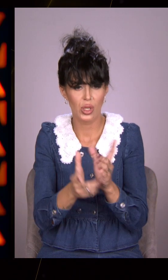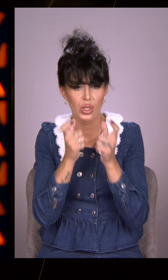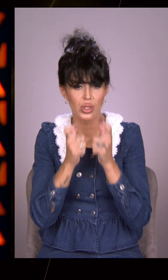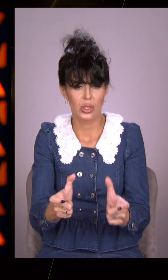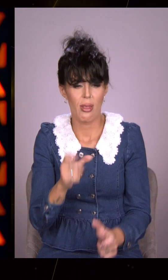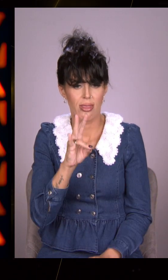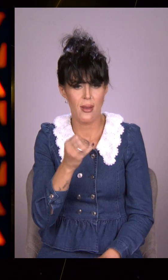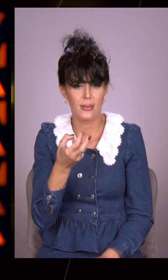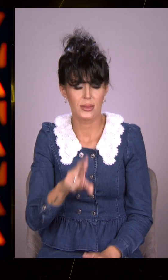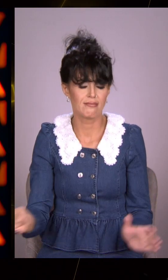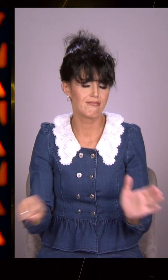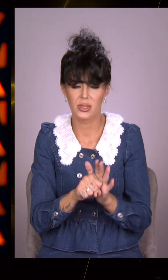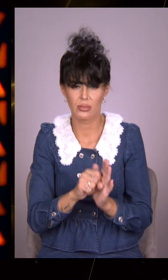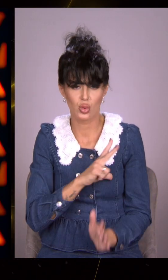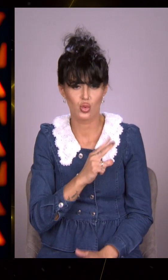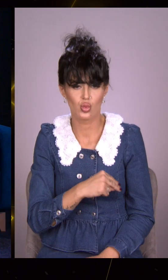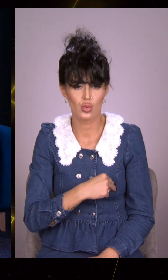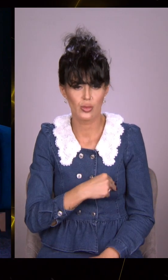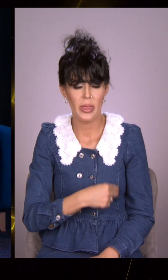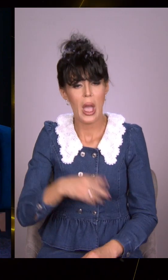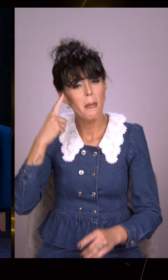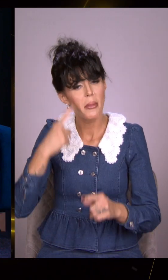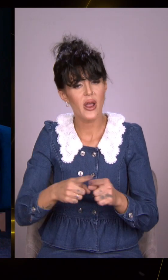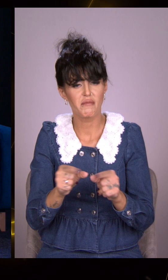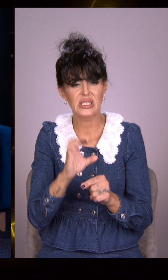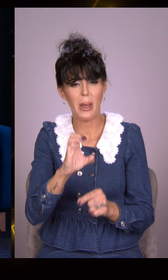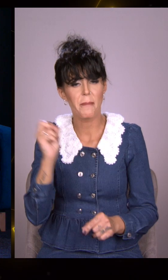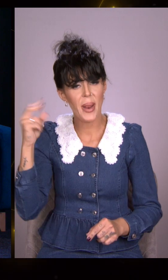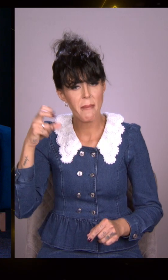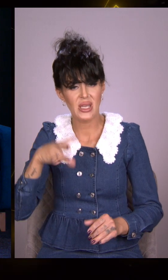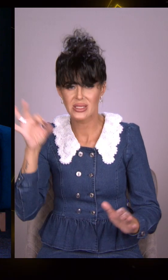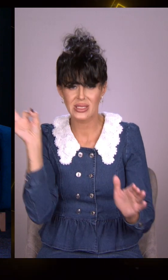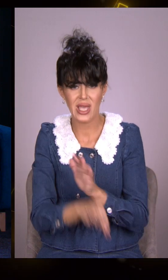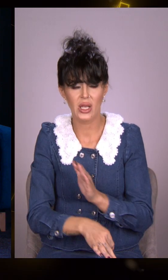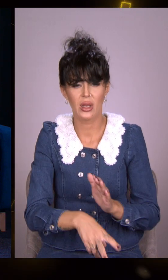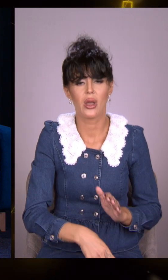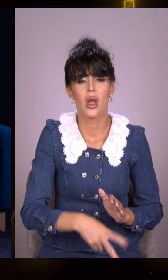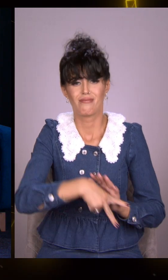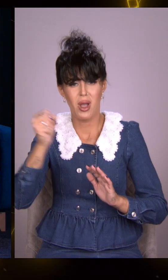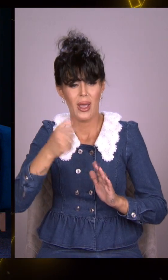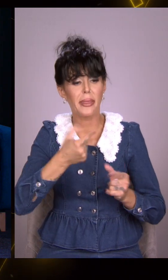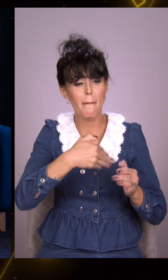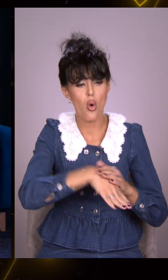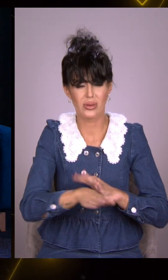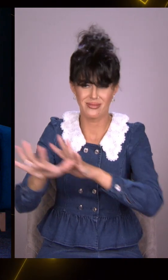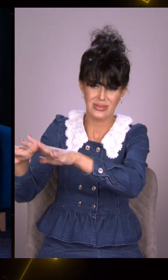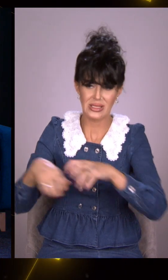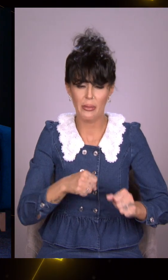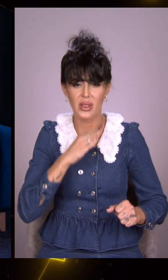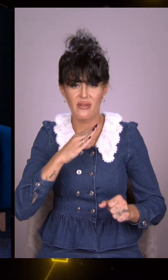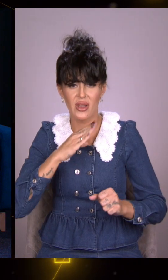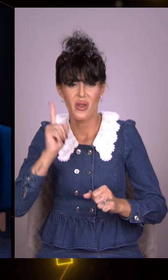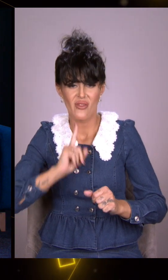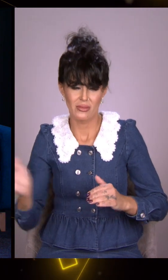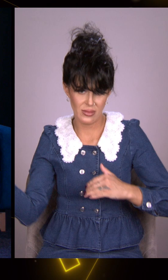вбили. Брат із племінником вискочили з погреба, мене забрали і закинули в